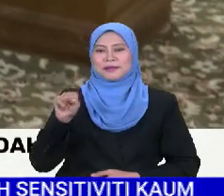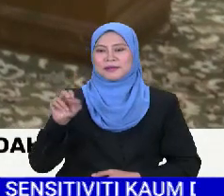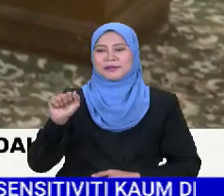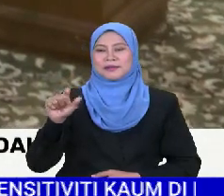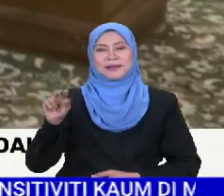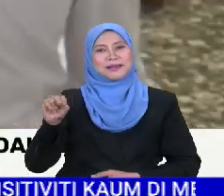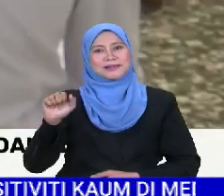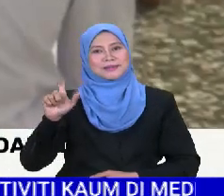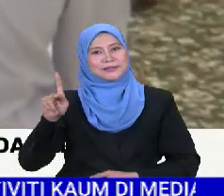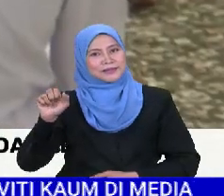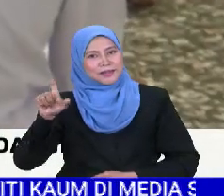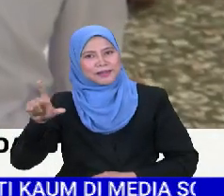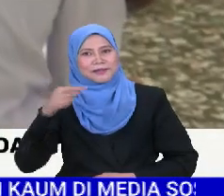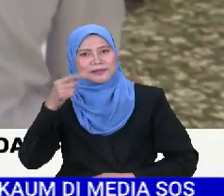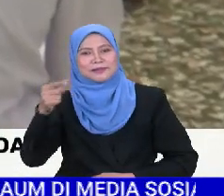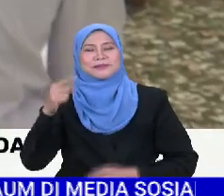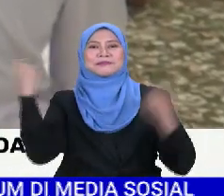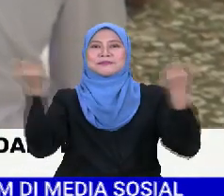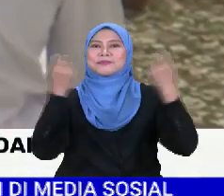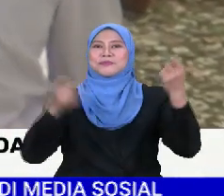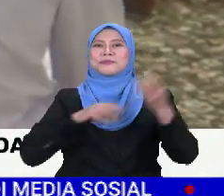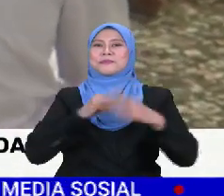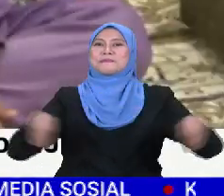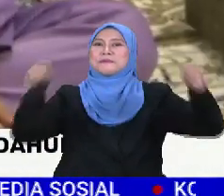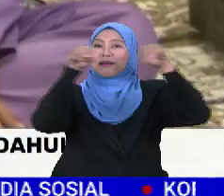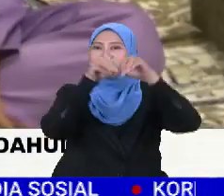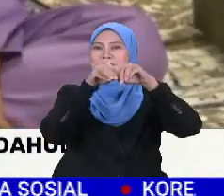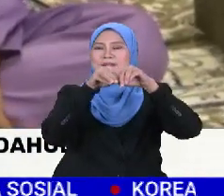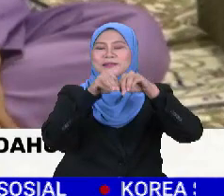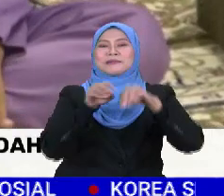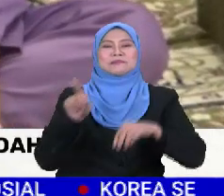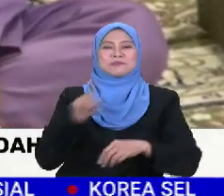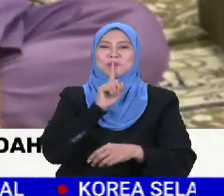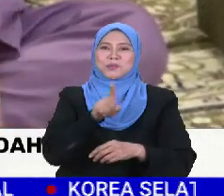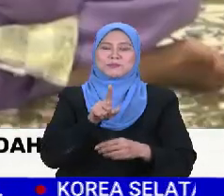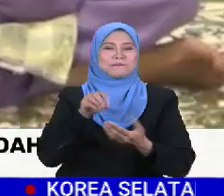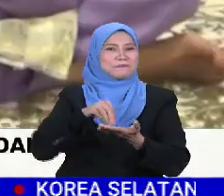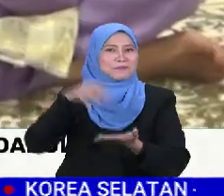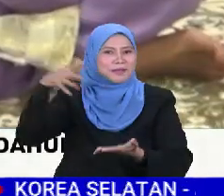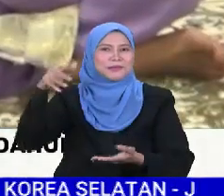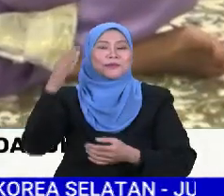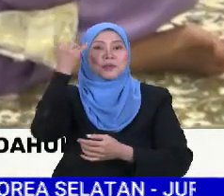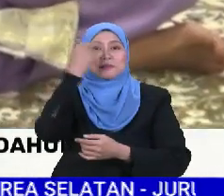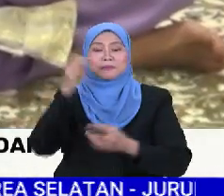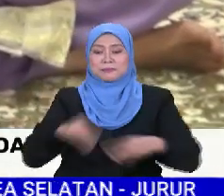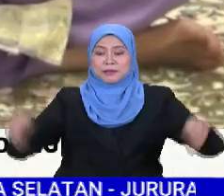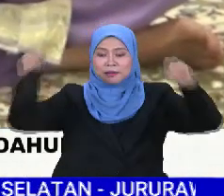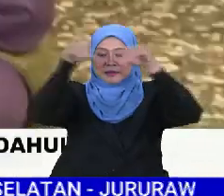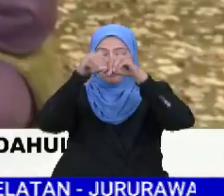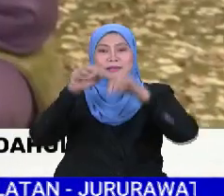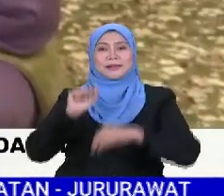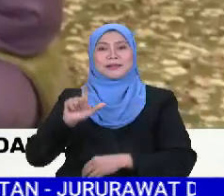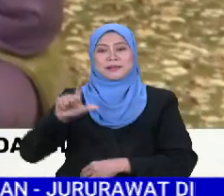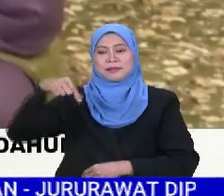yang ditubuhi berkata, majlis yang diadakan di masjid itu dianggap bermakna kerana Masjid Al-Kadim juga